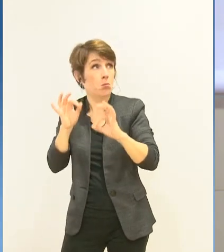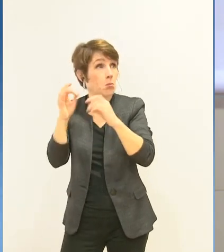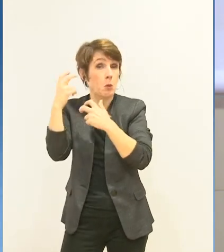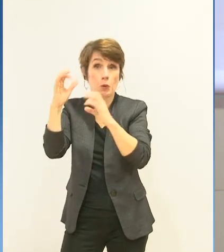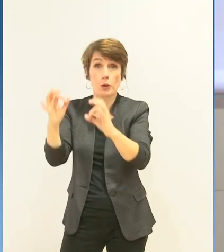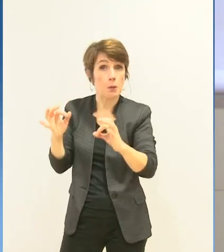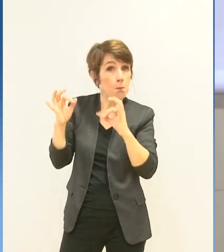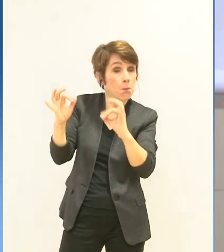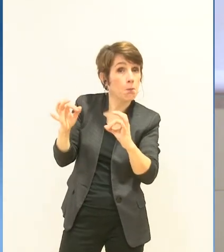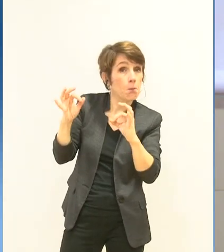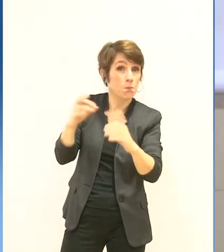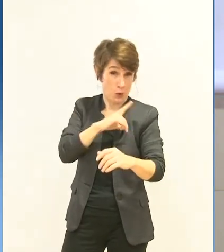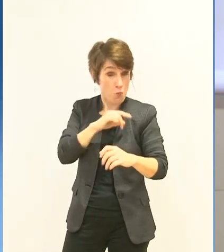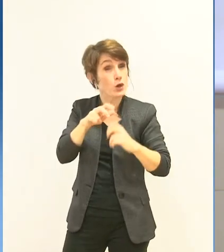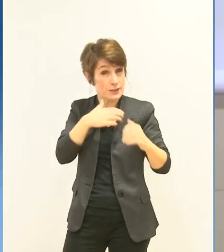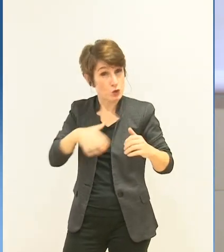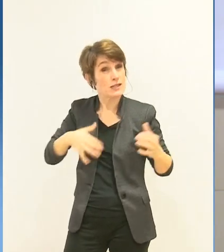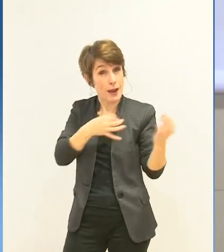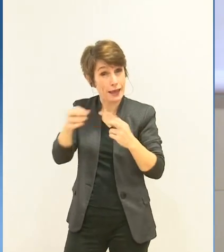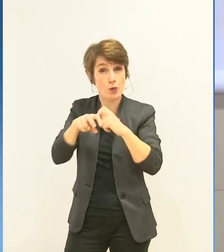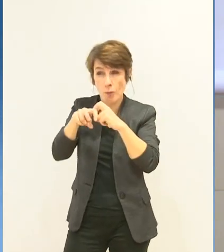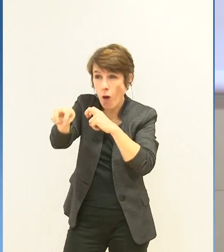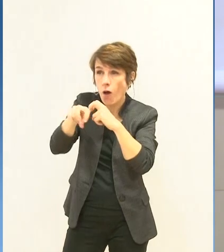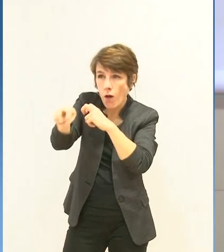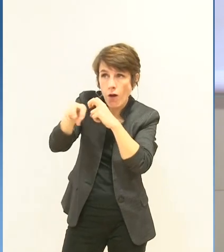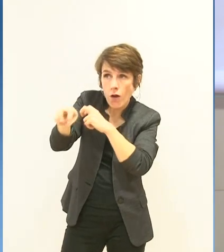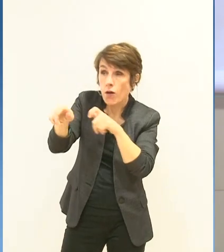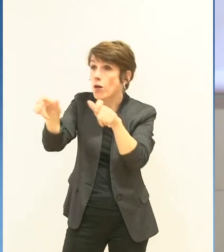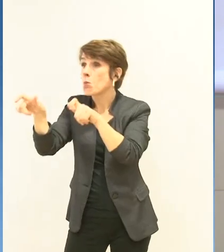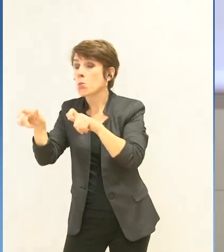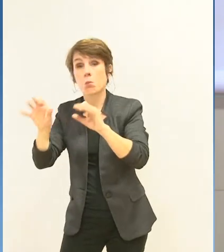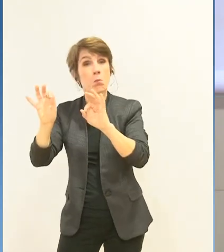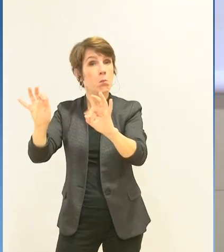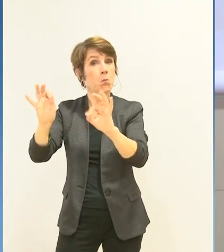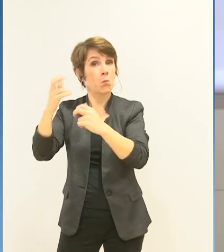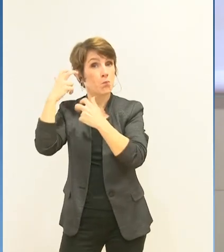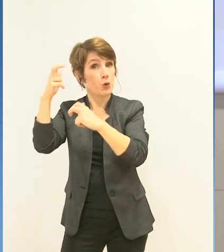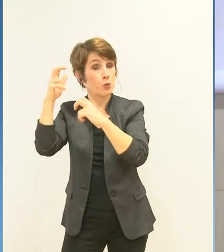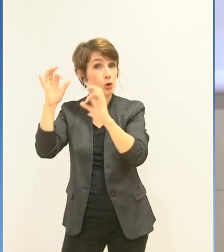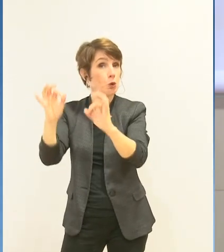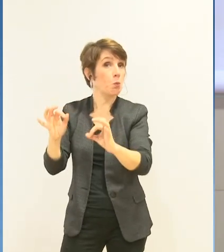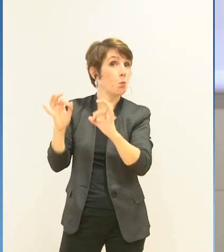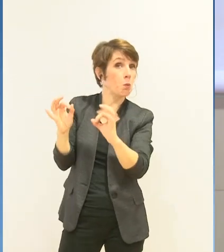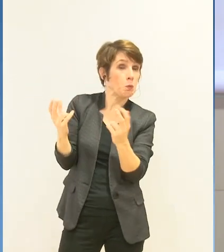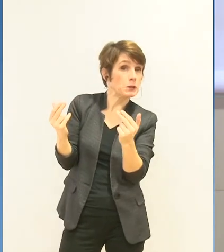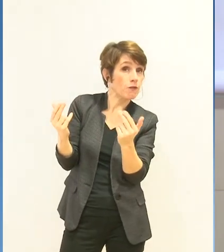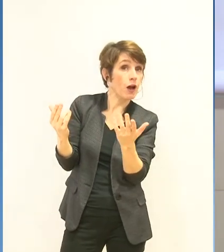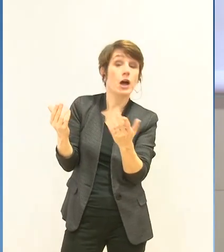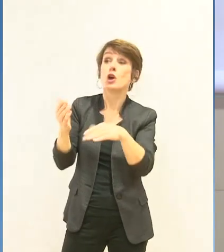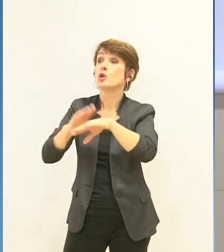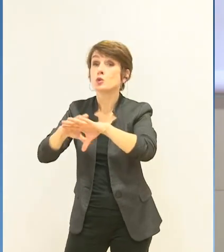lors de ses passages et lors des rencontres avec les occupants des lieux